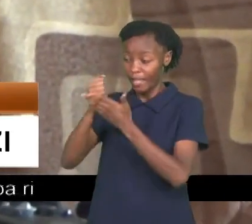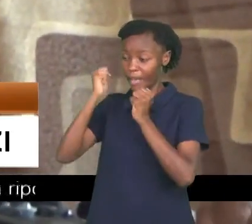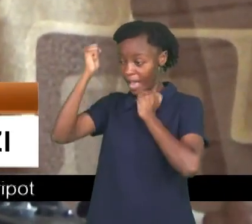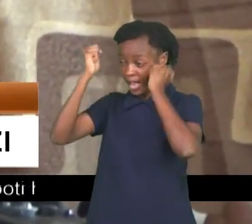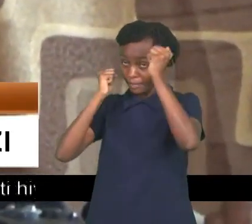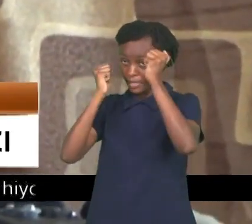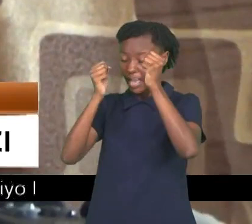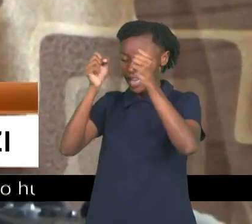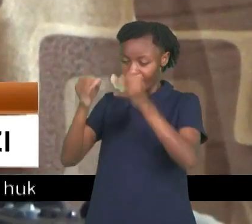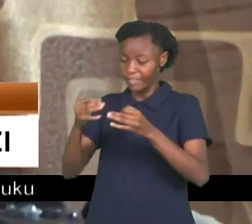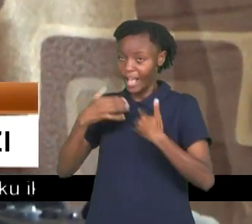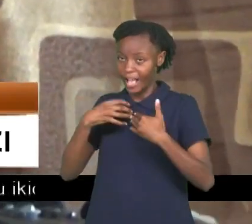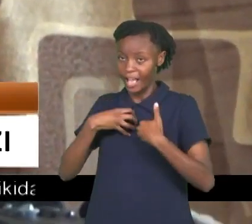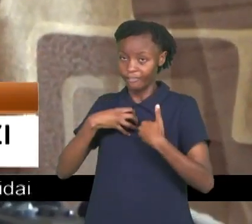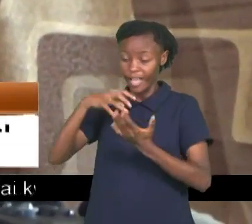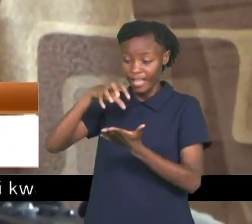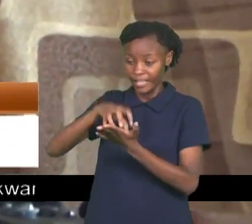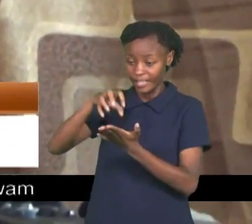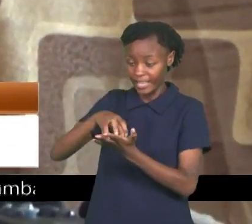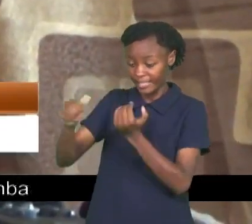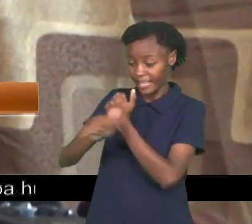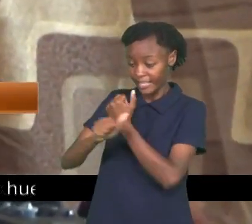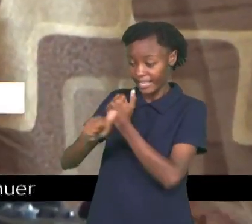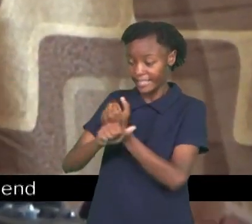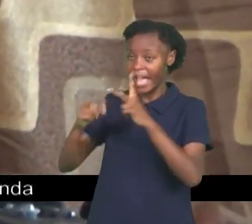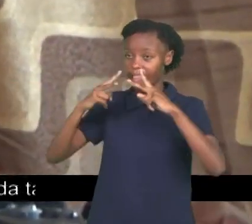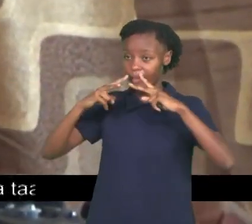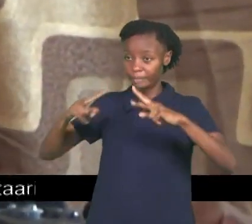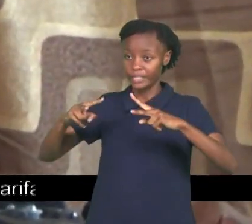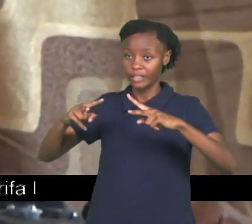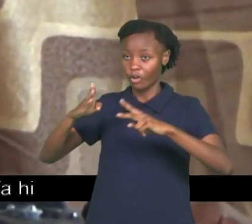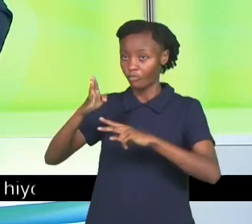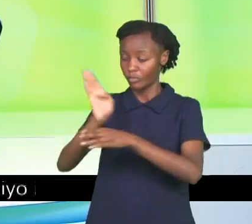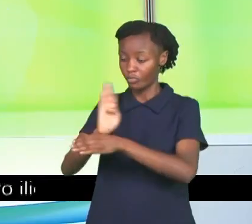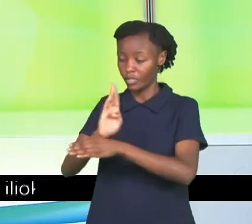iwapo kutakuwa na tukio la kutatiza amani ya jeshi la Burundi.